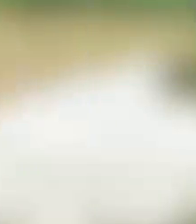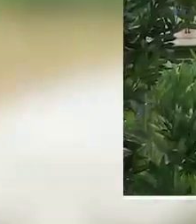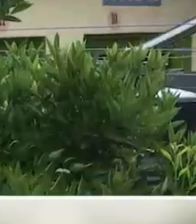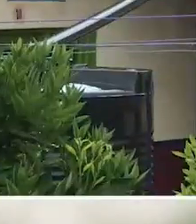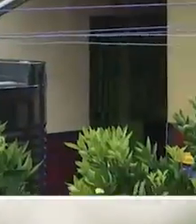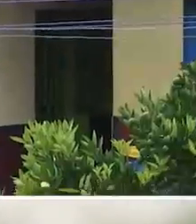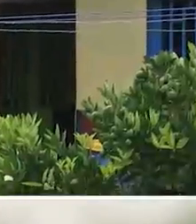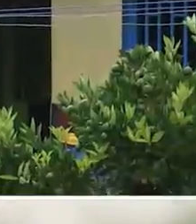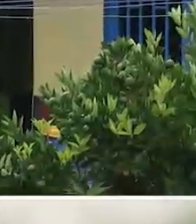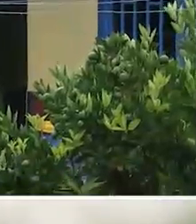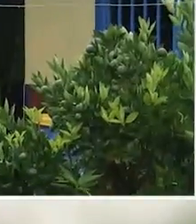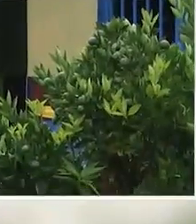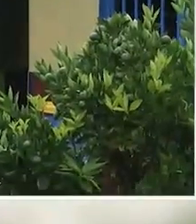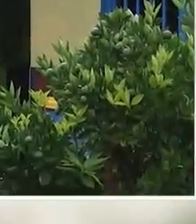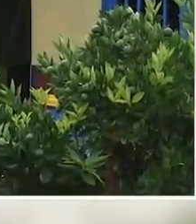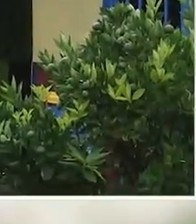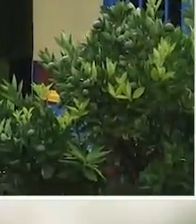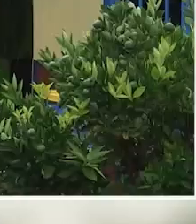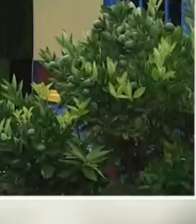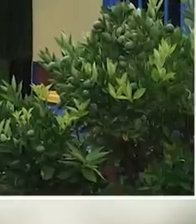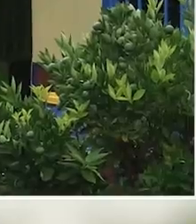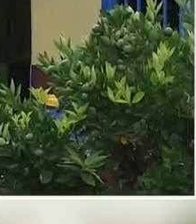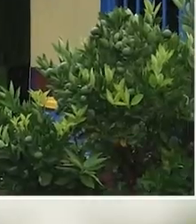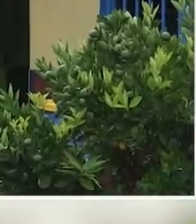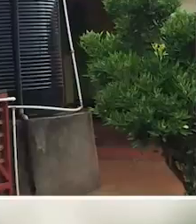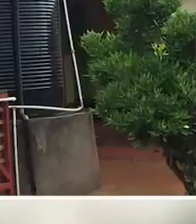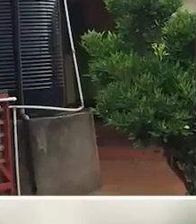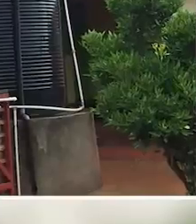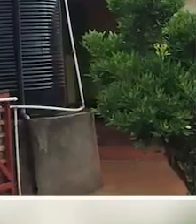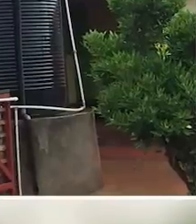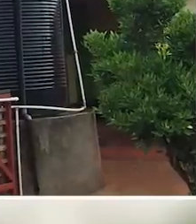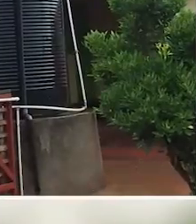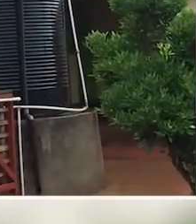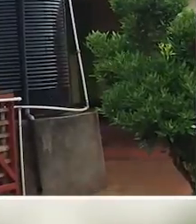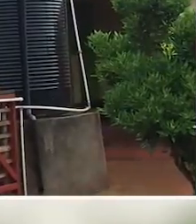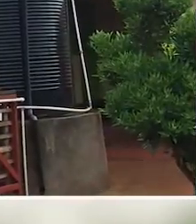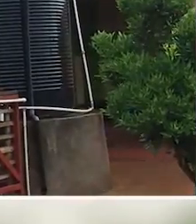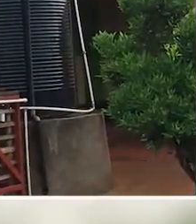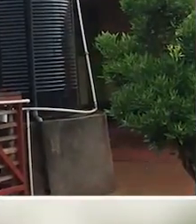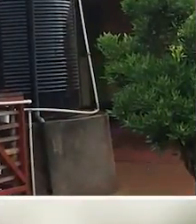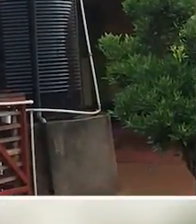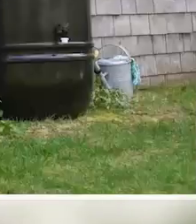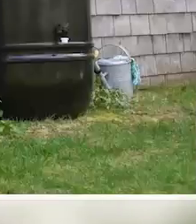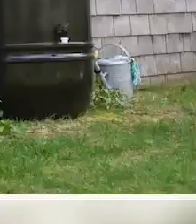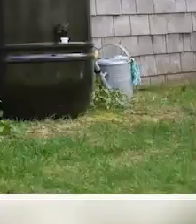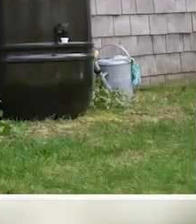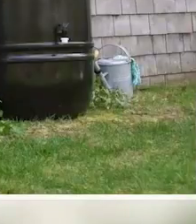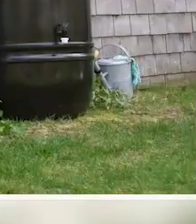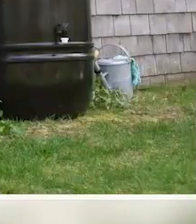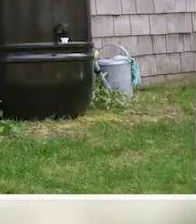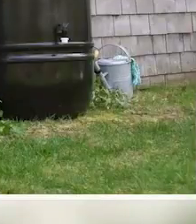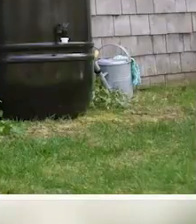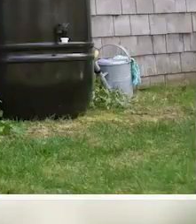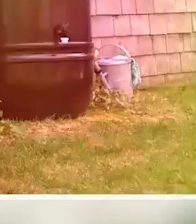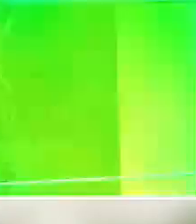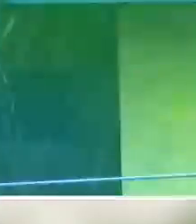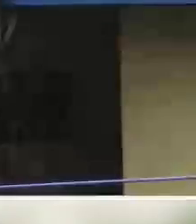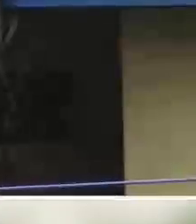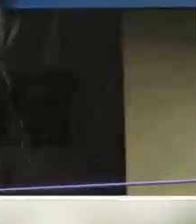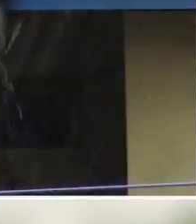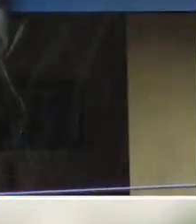mitungo ni muri urwo rwego minema ishishikariza abantu bose gufata amazi y'imvura ukoresheje ibigega n'ibindi bikoresho